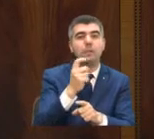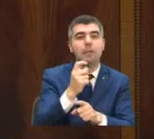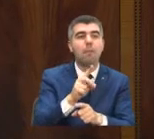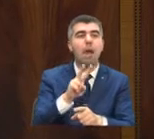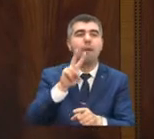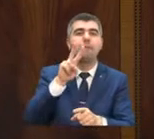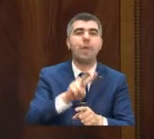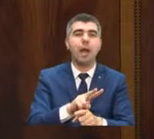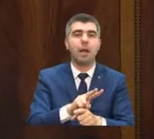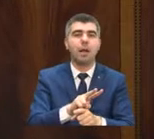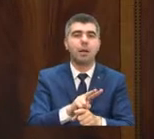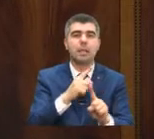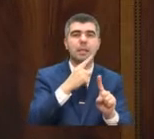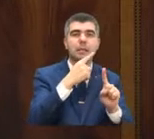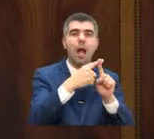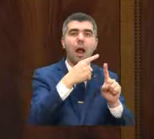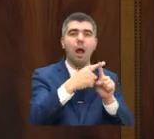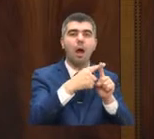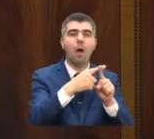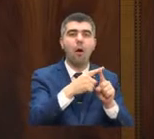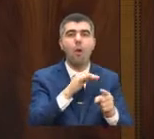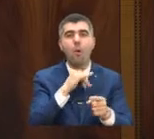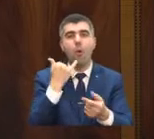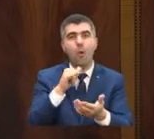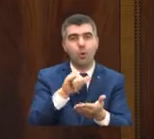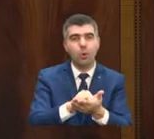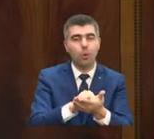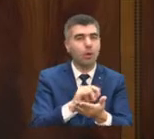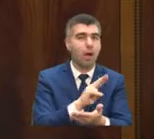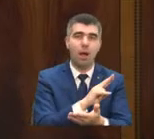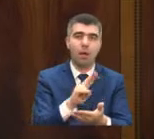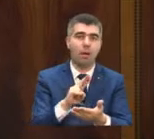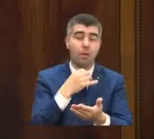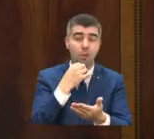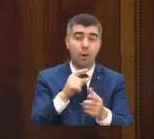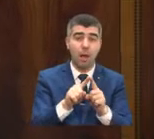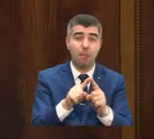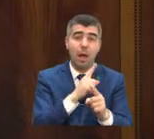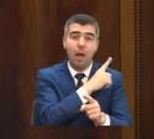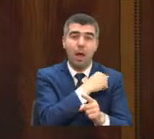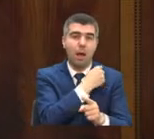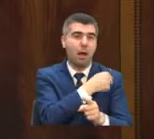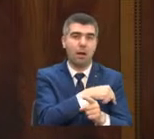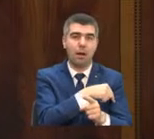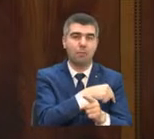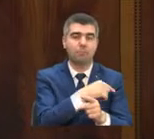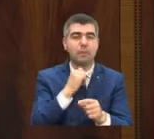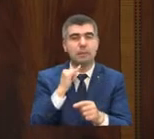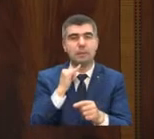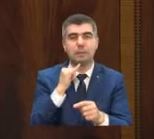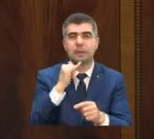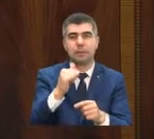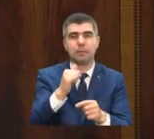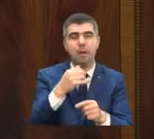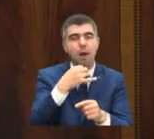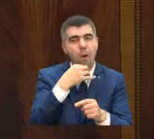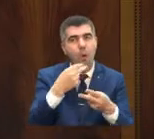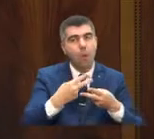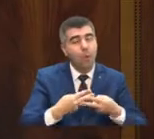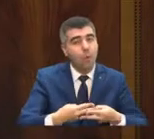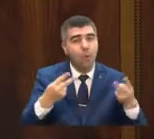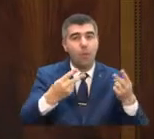أغراض دنيئة بعيدة عن قيمه السمحة التي هي إحدى الروافد الأساسية للمثل الإنسانية